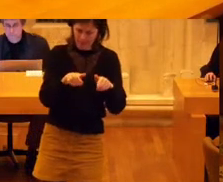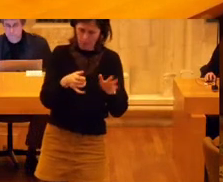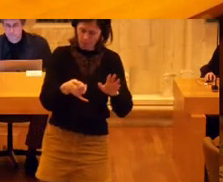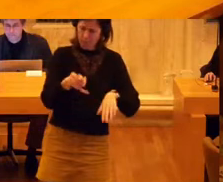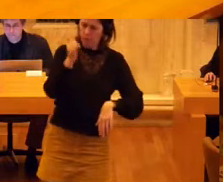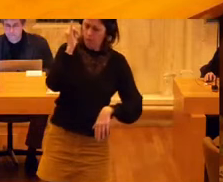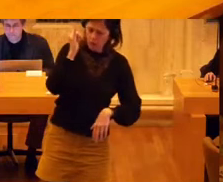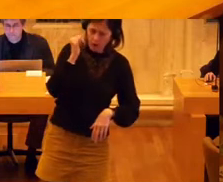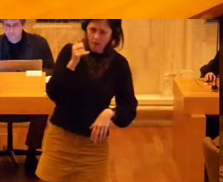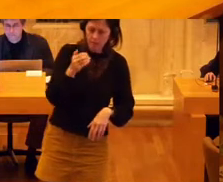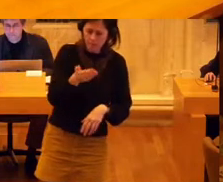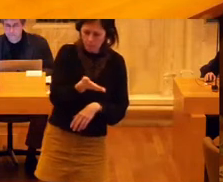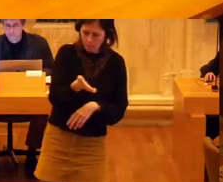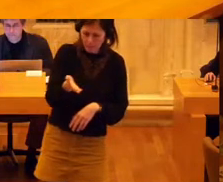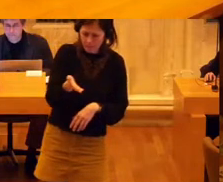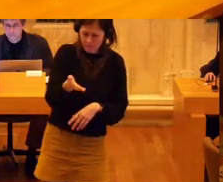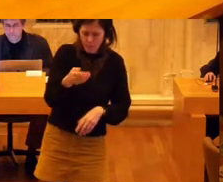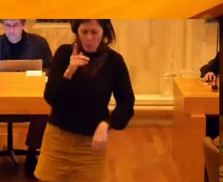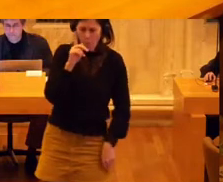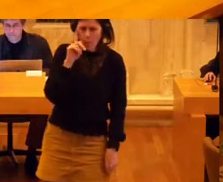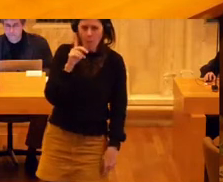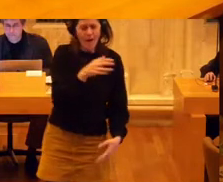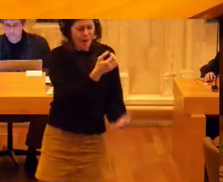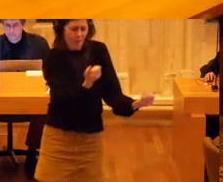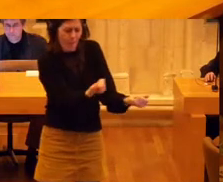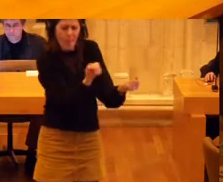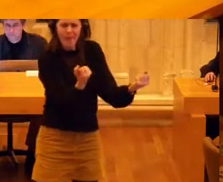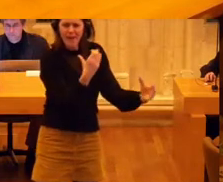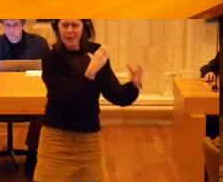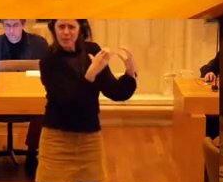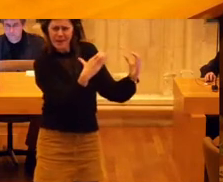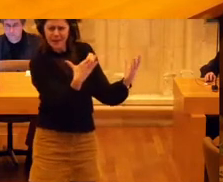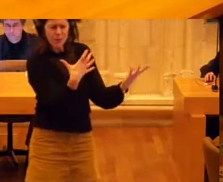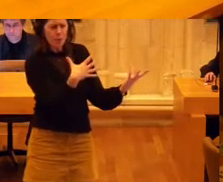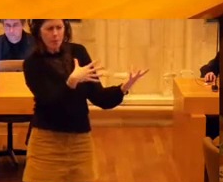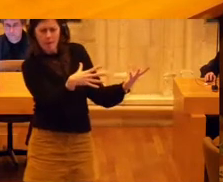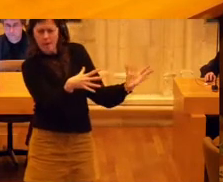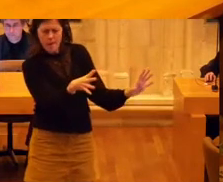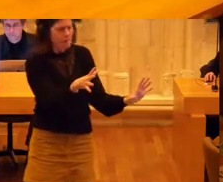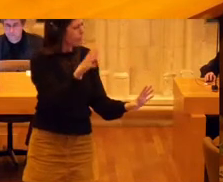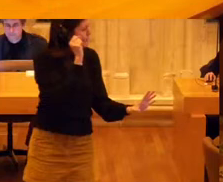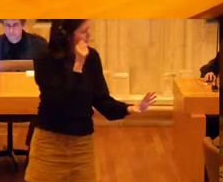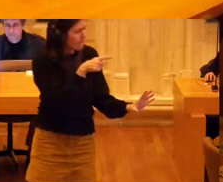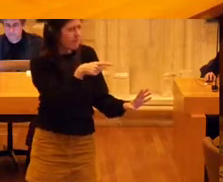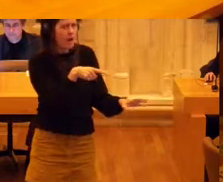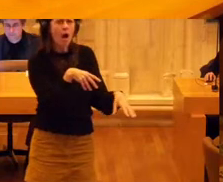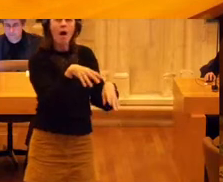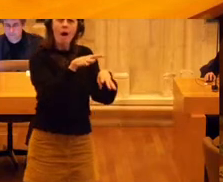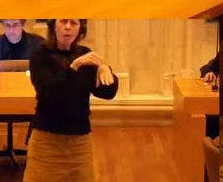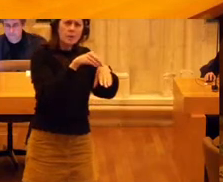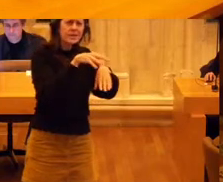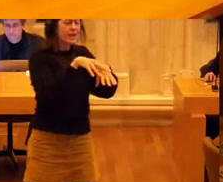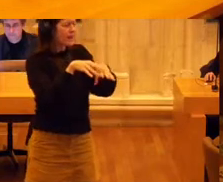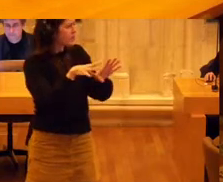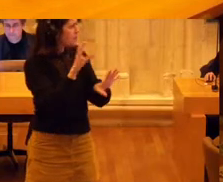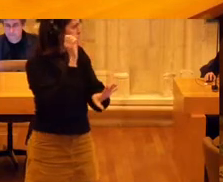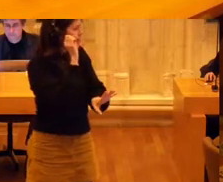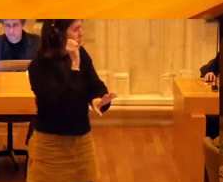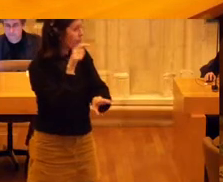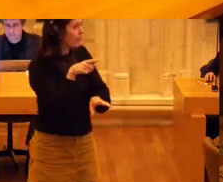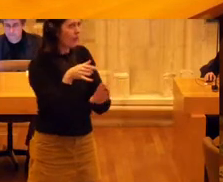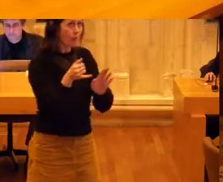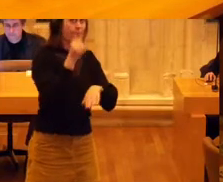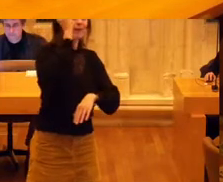soit ont vu la campagne de communication, soit ont entendu par le bouche à oreille parler des conseils de quartier. Mais on a aussi les